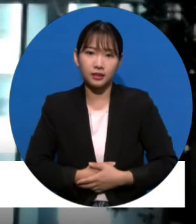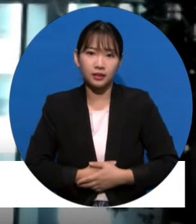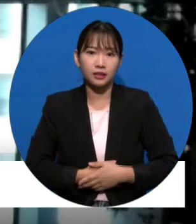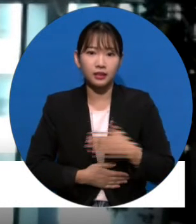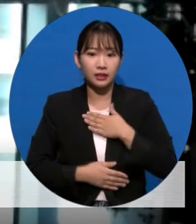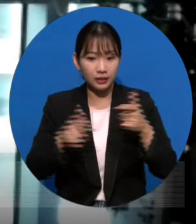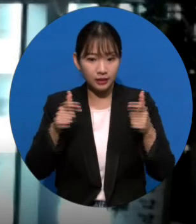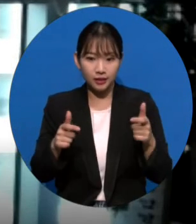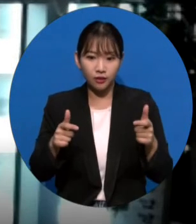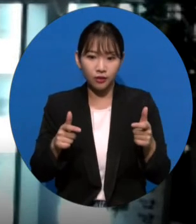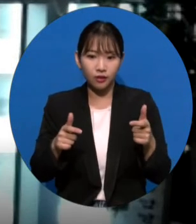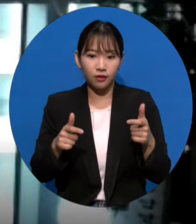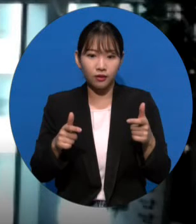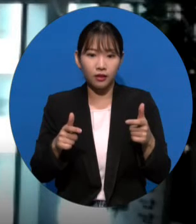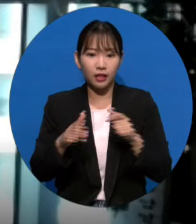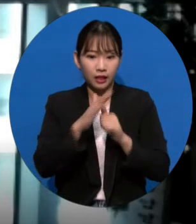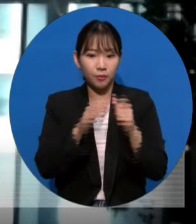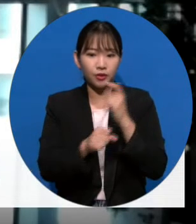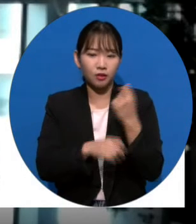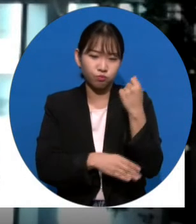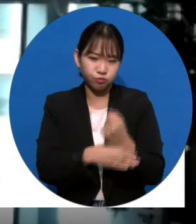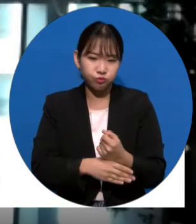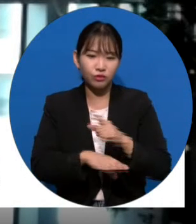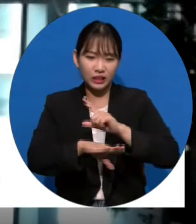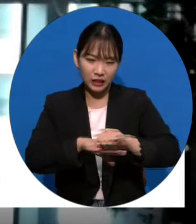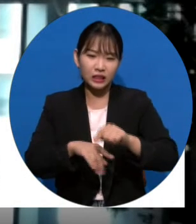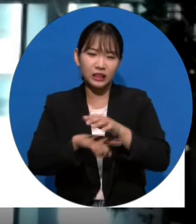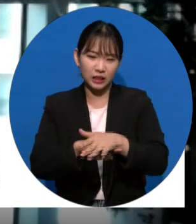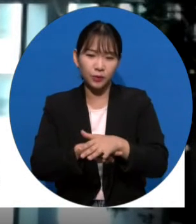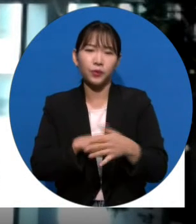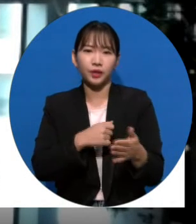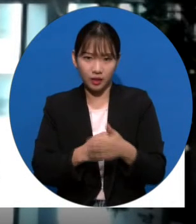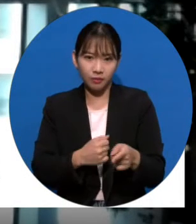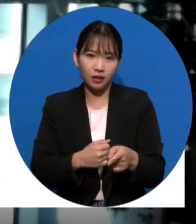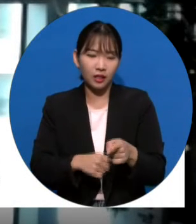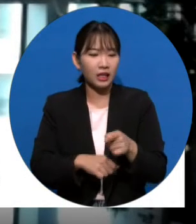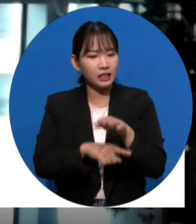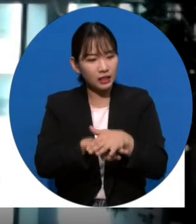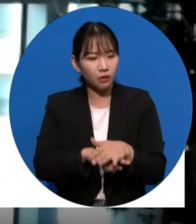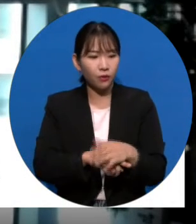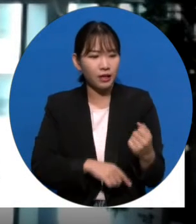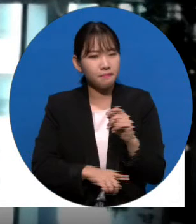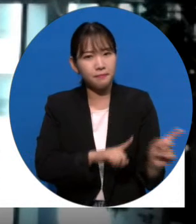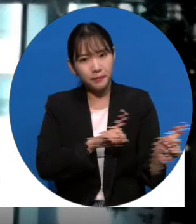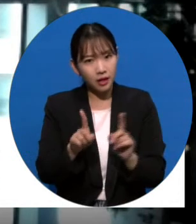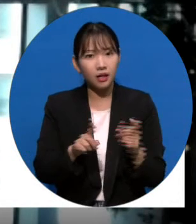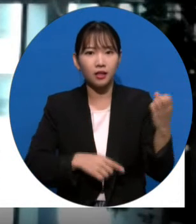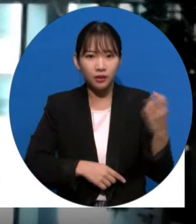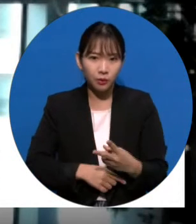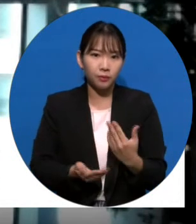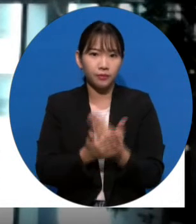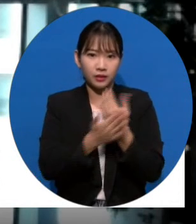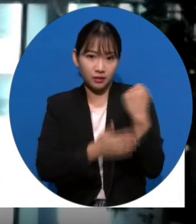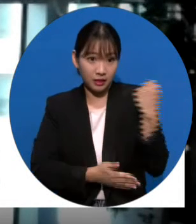저희 지역의 경우에 뭐 대표적인 낙후지역 농촌이기 때문에 이 농촌의 활력을 회복하고 또